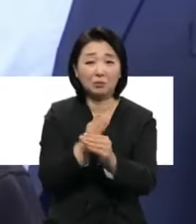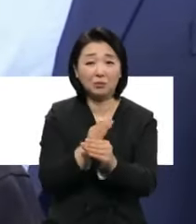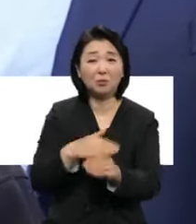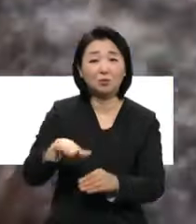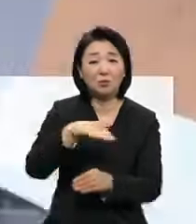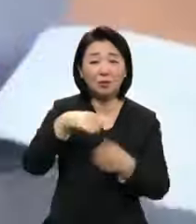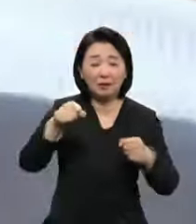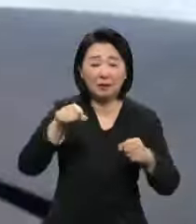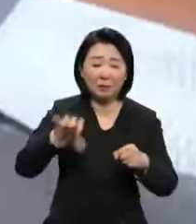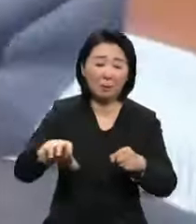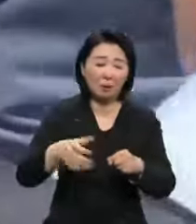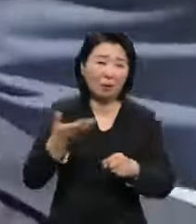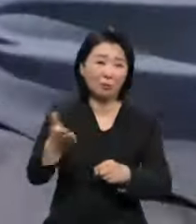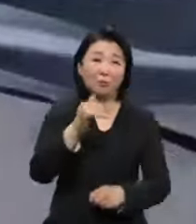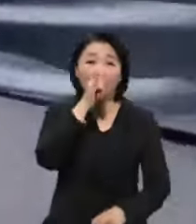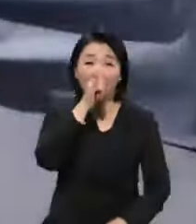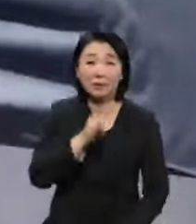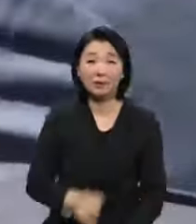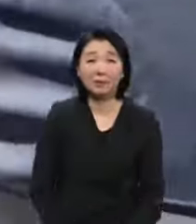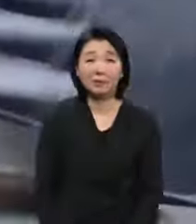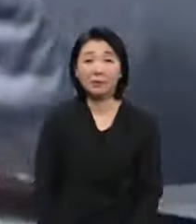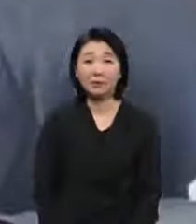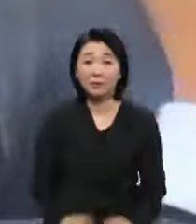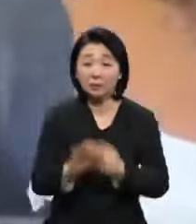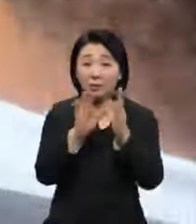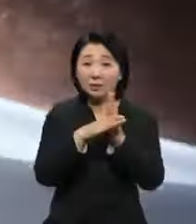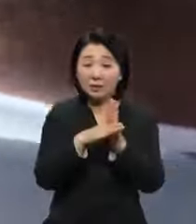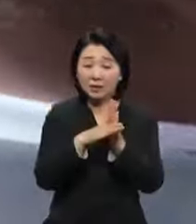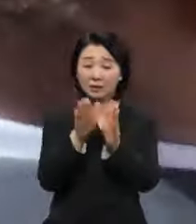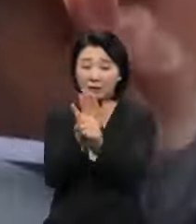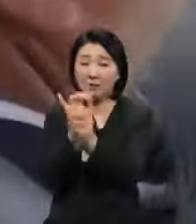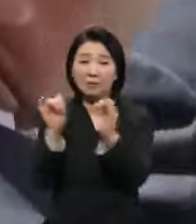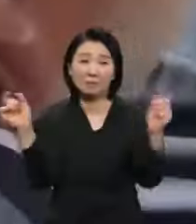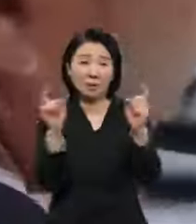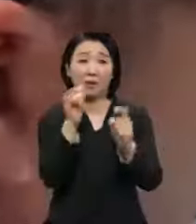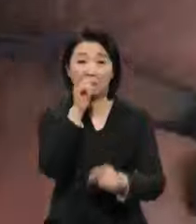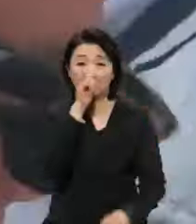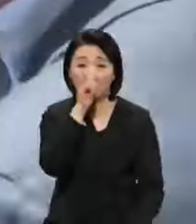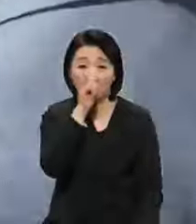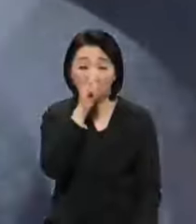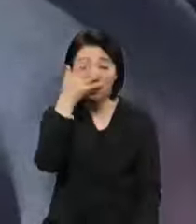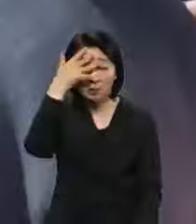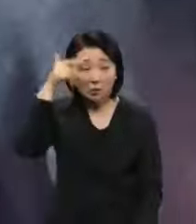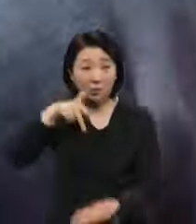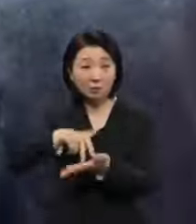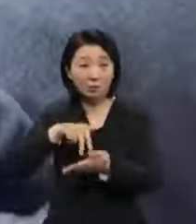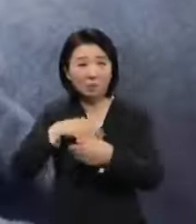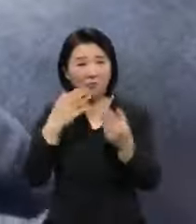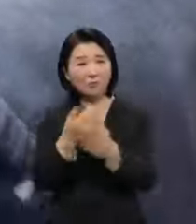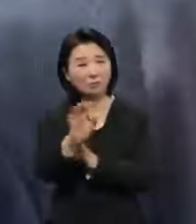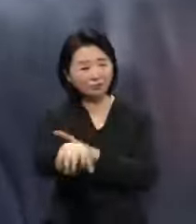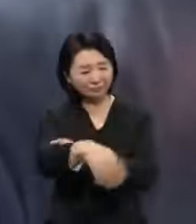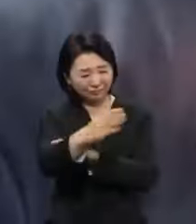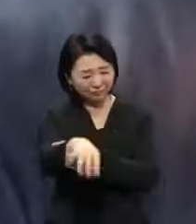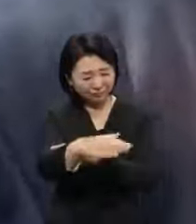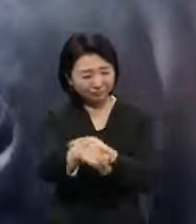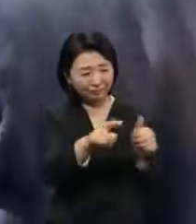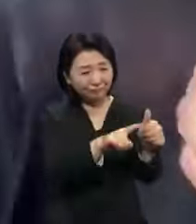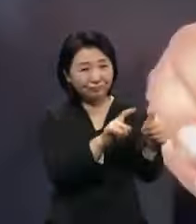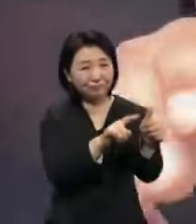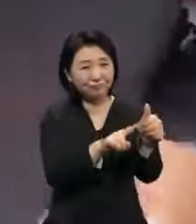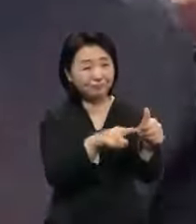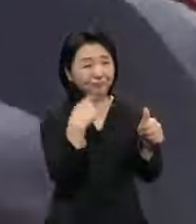clowns. 이 과정에서 지지자들과 말다툼이 벌어진 겁니다. 트럼프 측은 모두 엉터리라면서